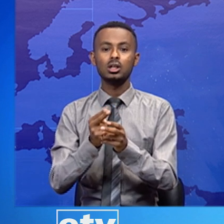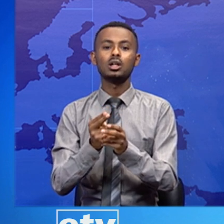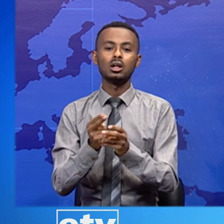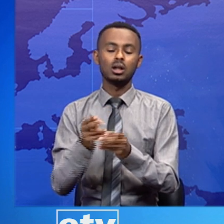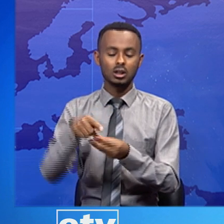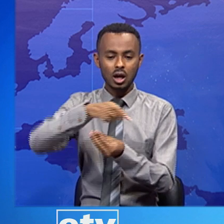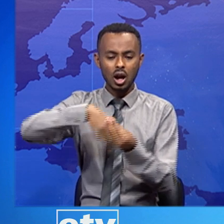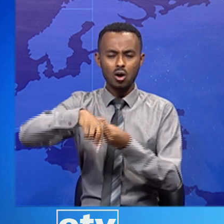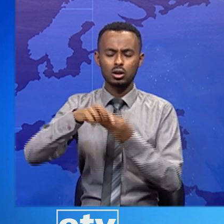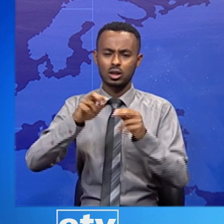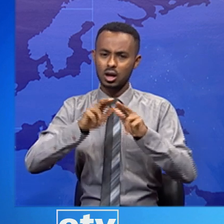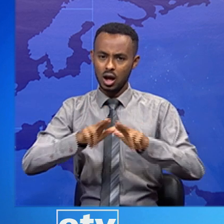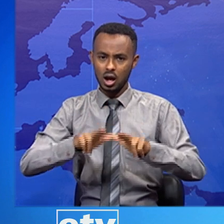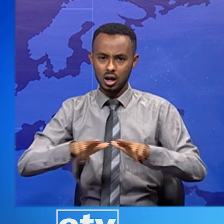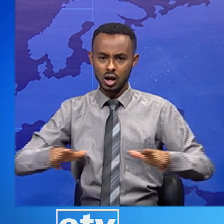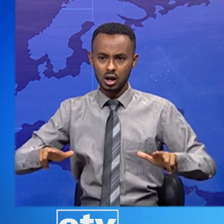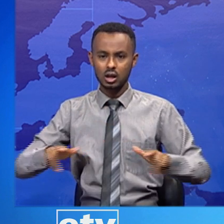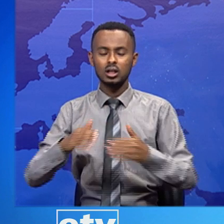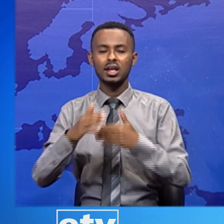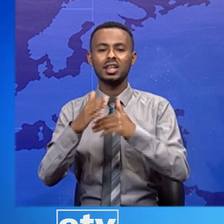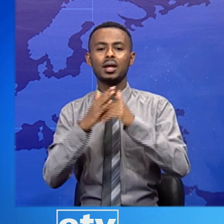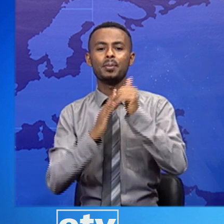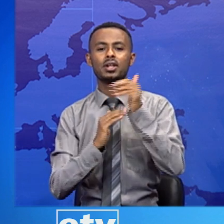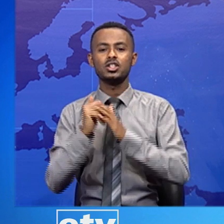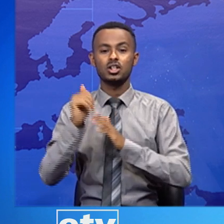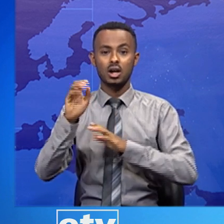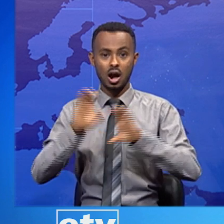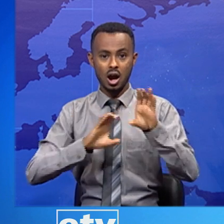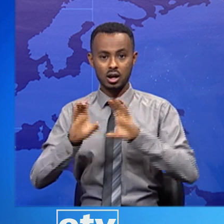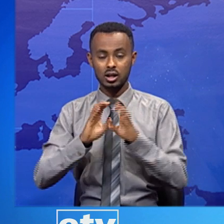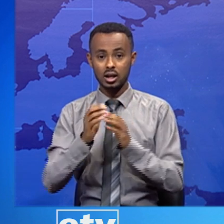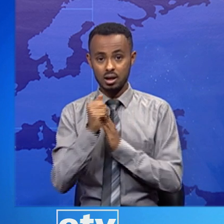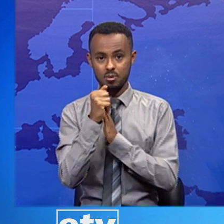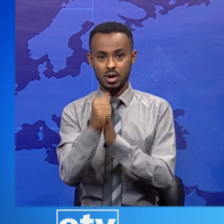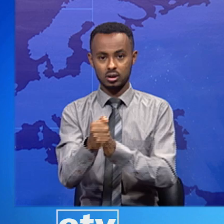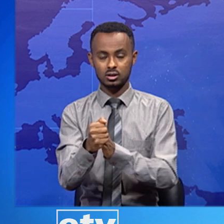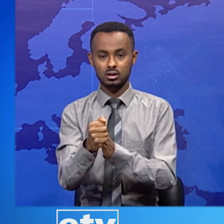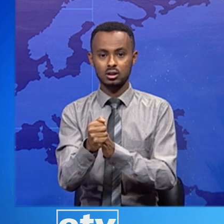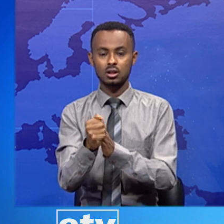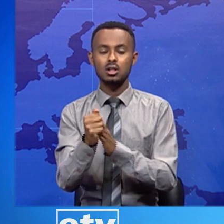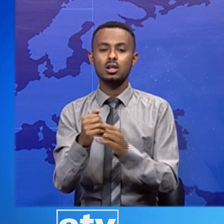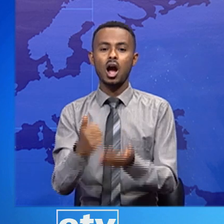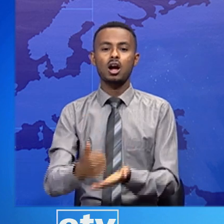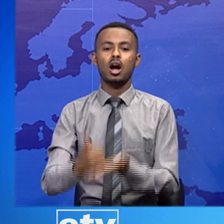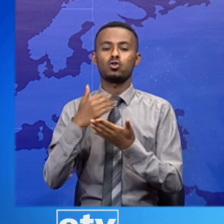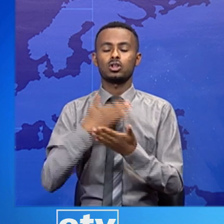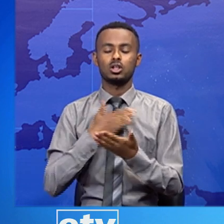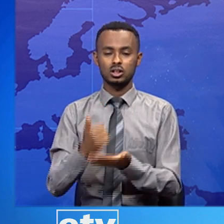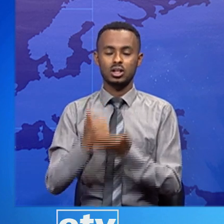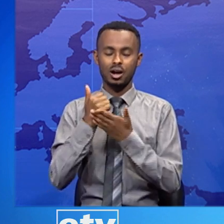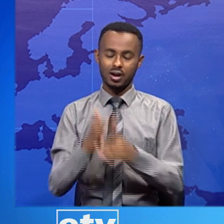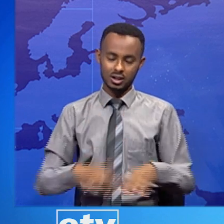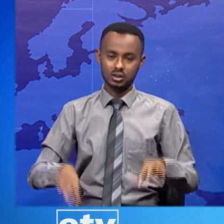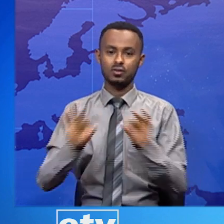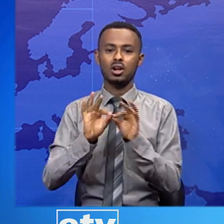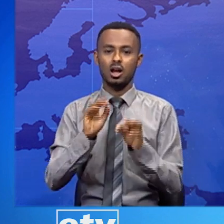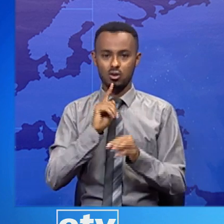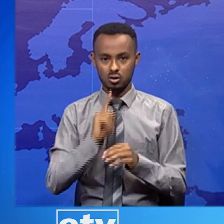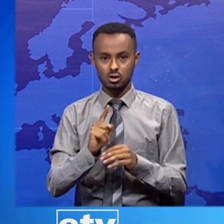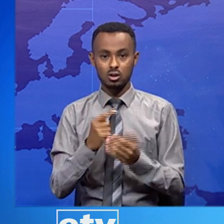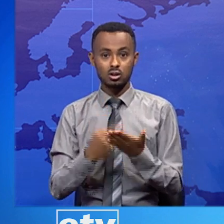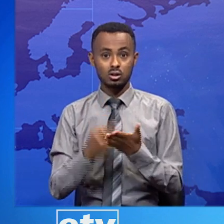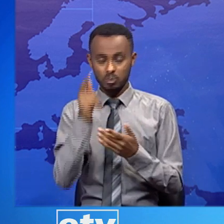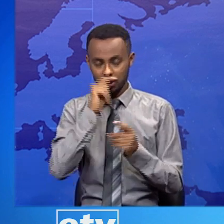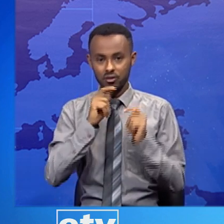እጅግ የተረጋጋ የተመቸ አድርገን ለመምራት የአጋሮቻችን ድጋፍም አስፈልጎናል።